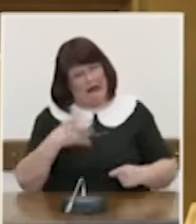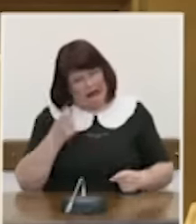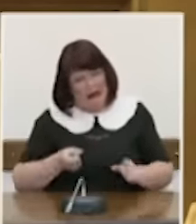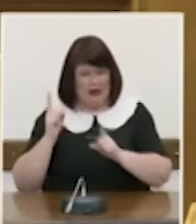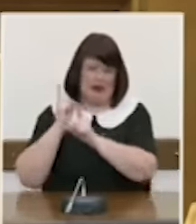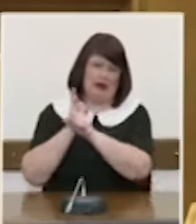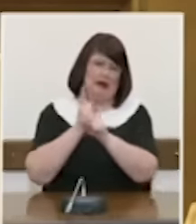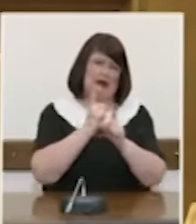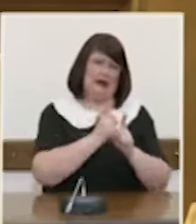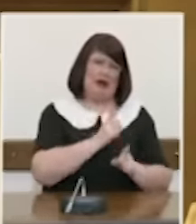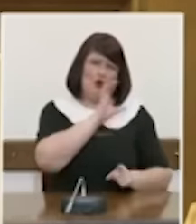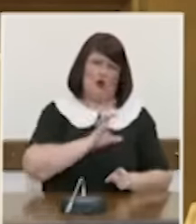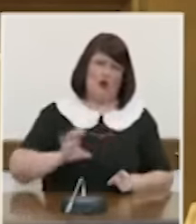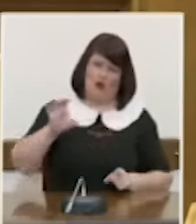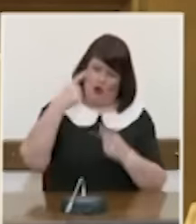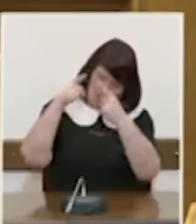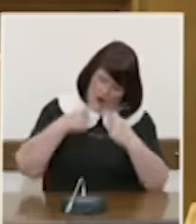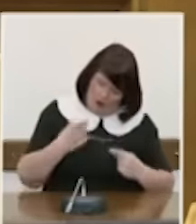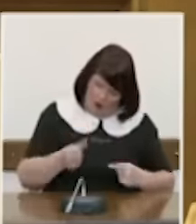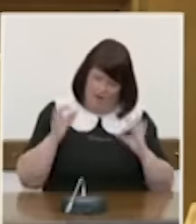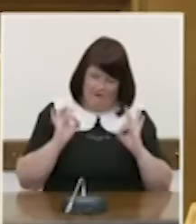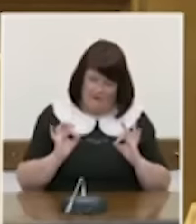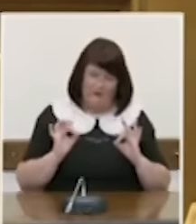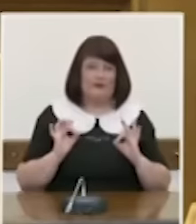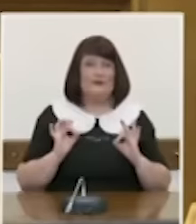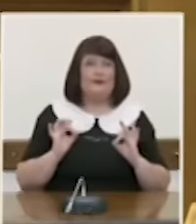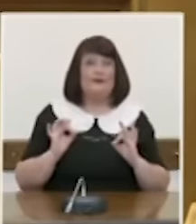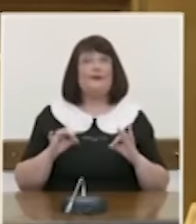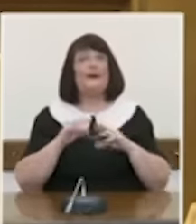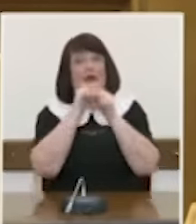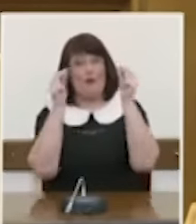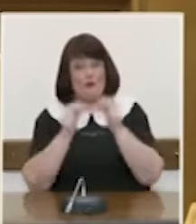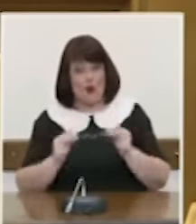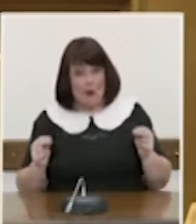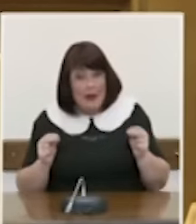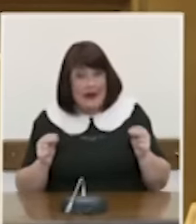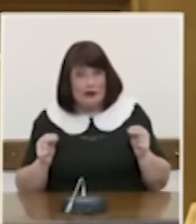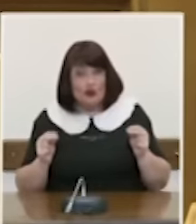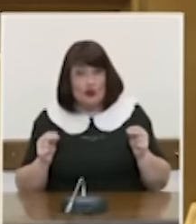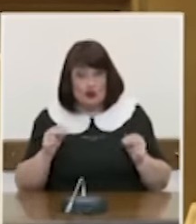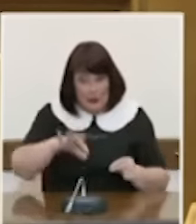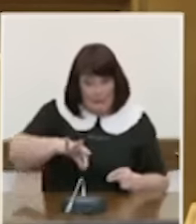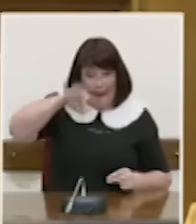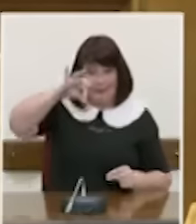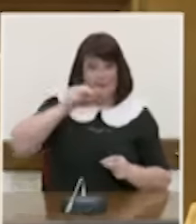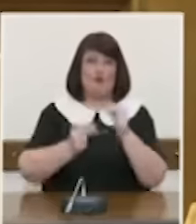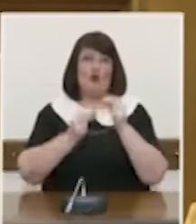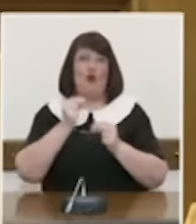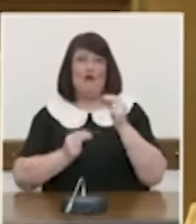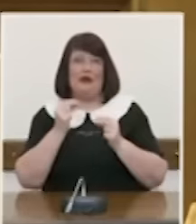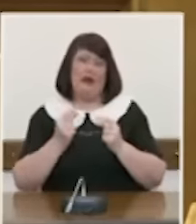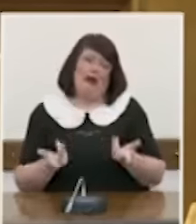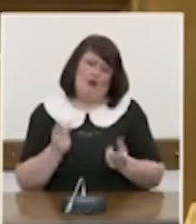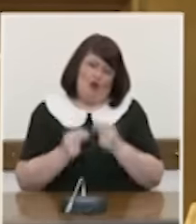από χώρα σε χώρα. Επομένως, παίρνετε τον πυρήνα του προβλήματος σαν δεδομένο,